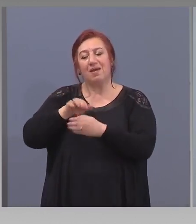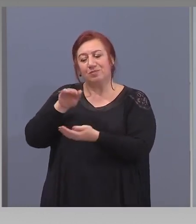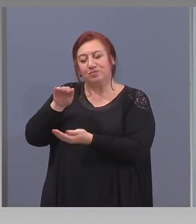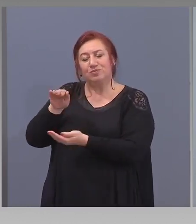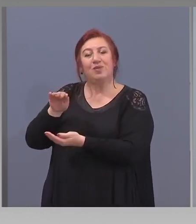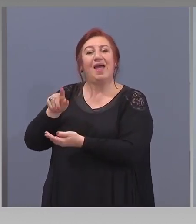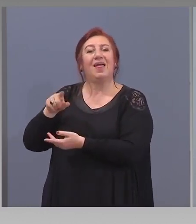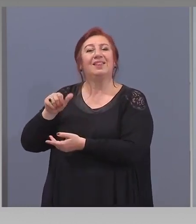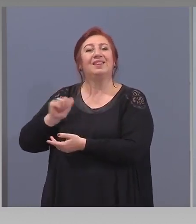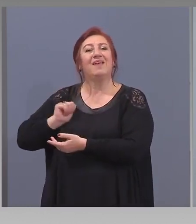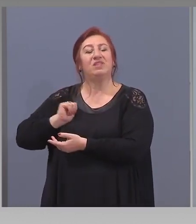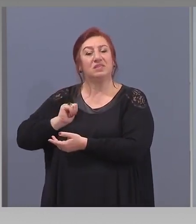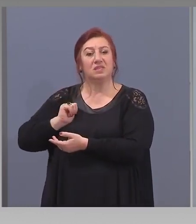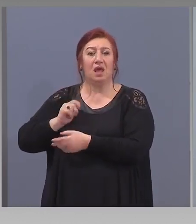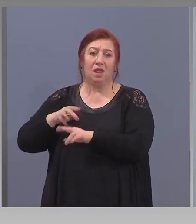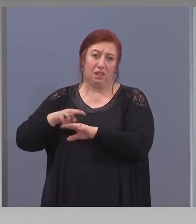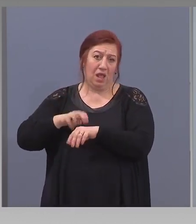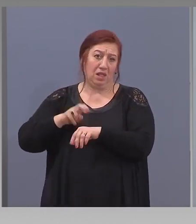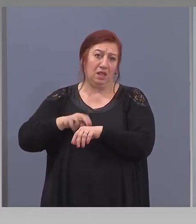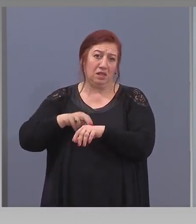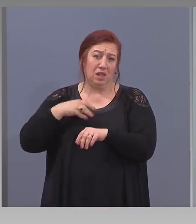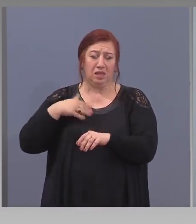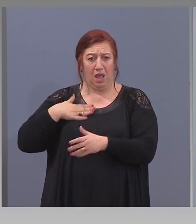всяко управление на БСП има дефицит.